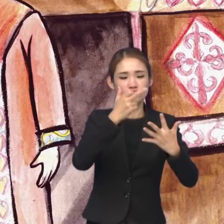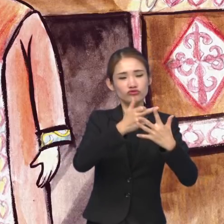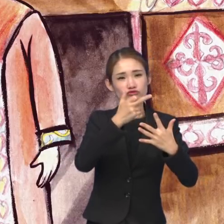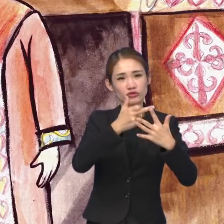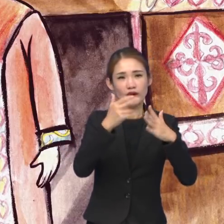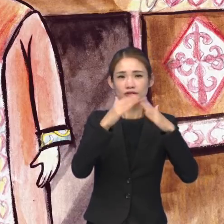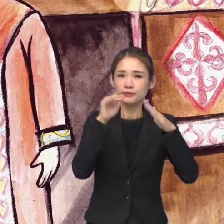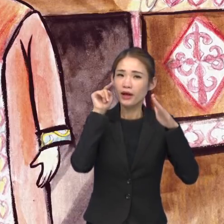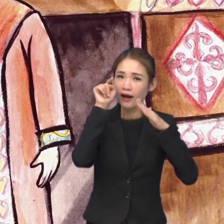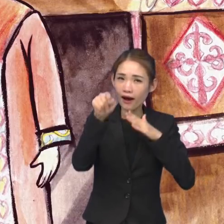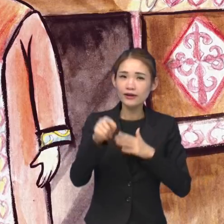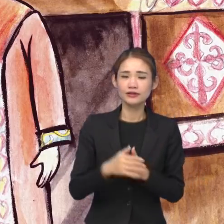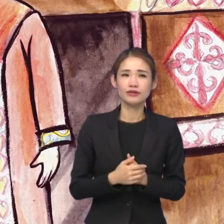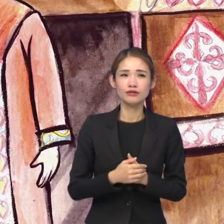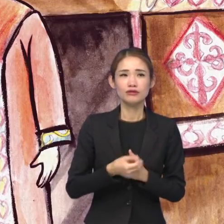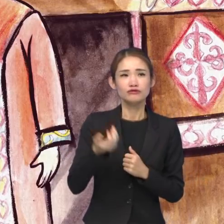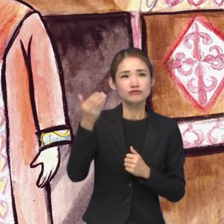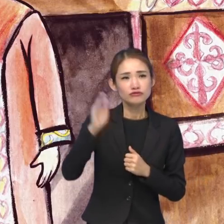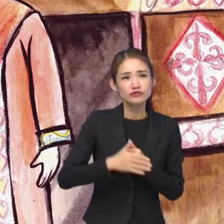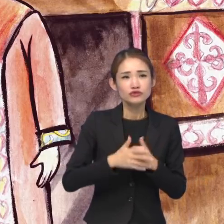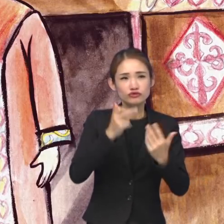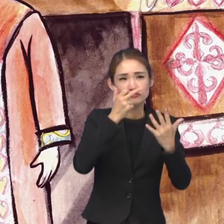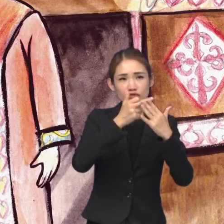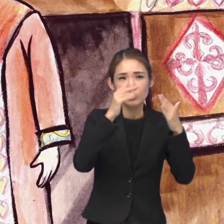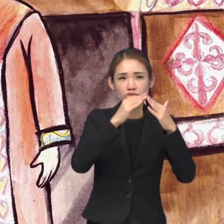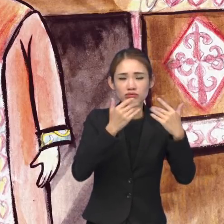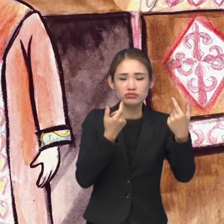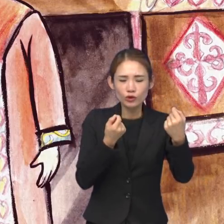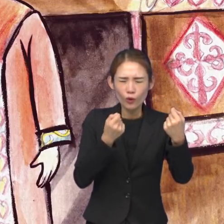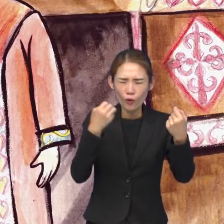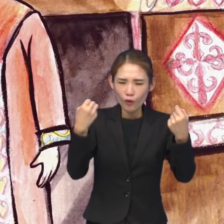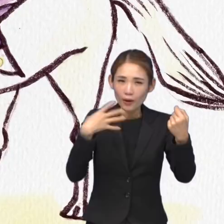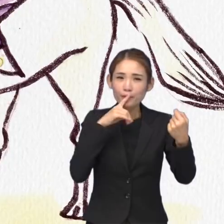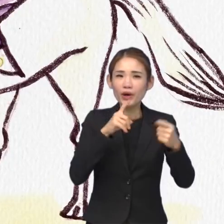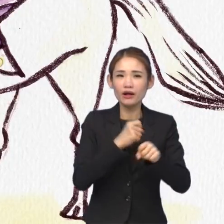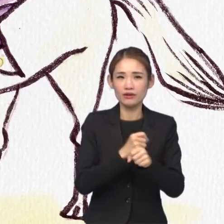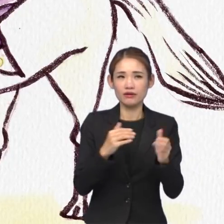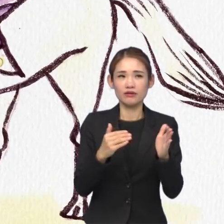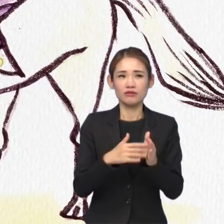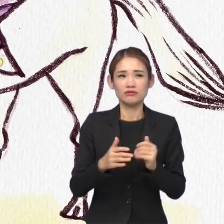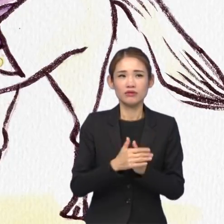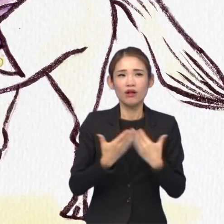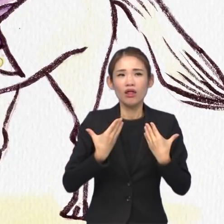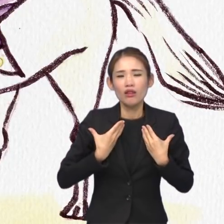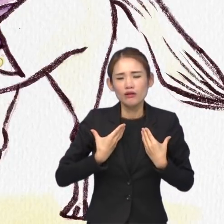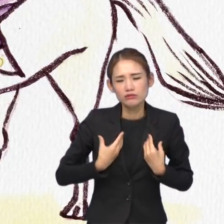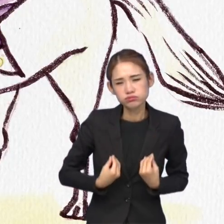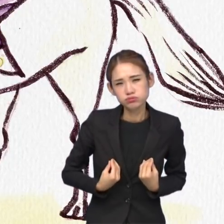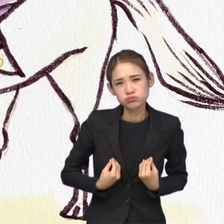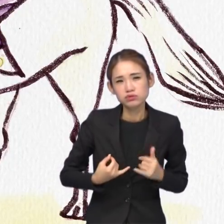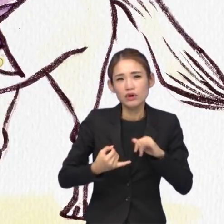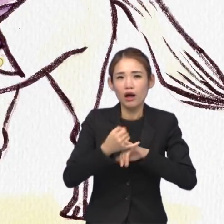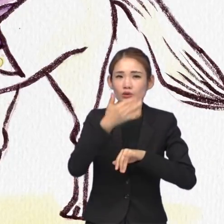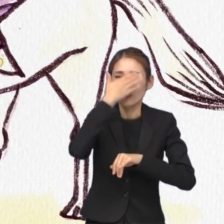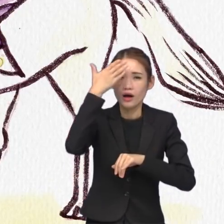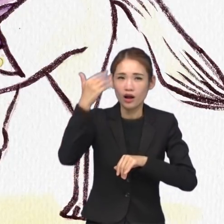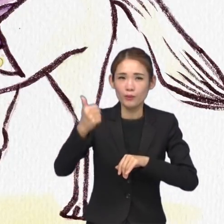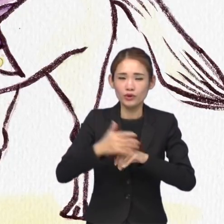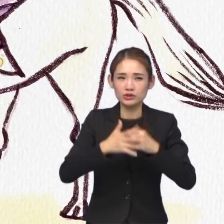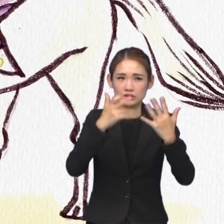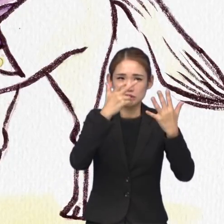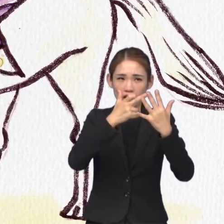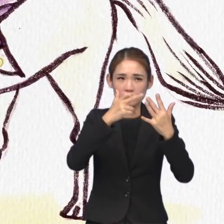물어봤어요 그런데 둘째도 첫째 와 똑같이 말했어요 실망한 약속 할아버지는 3rd 내 집으로